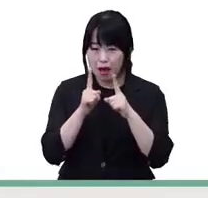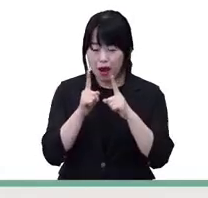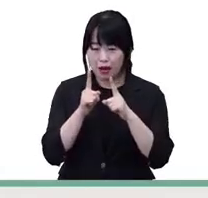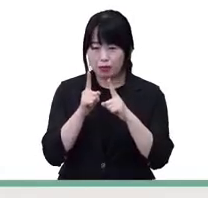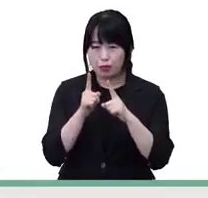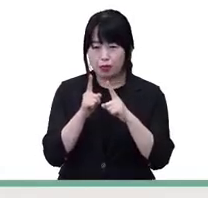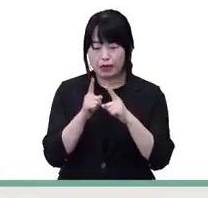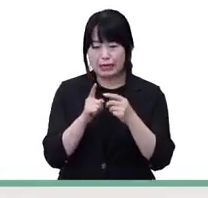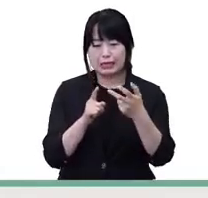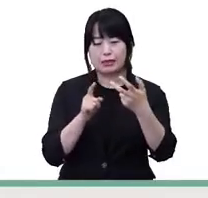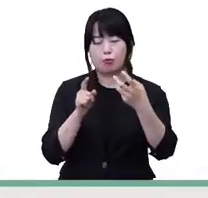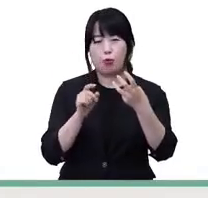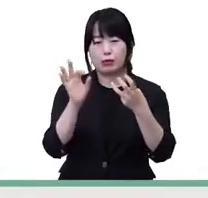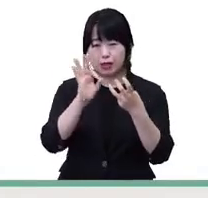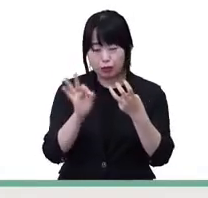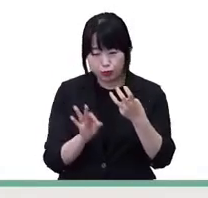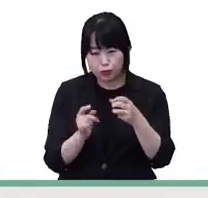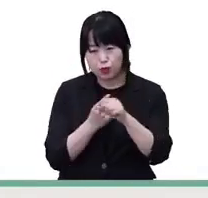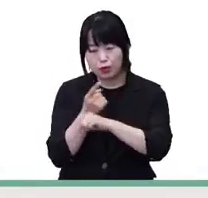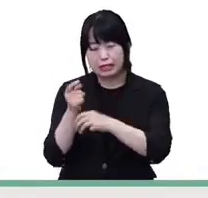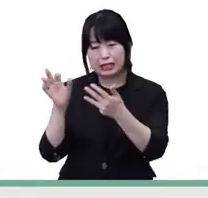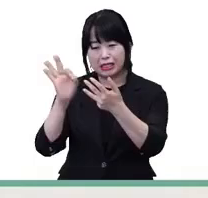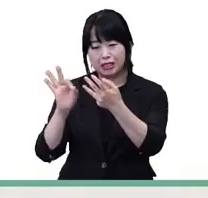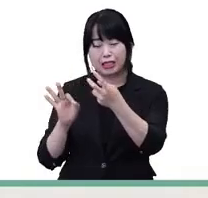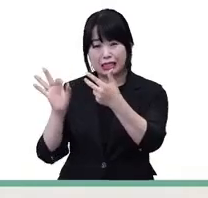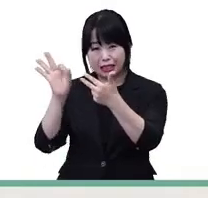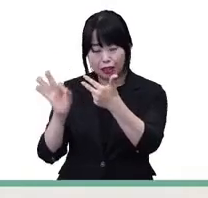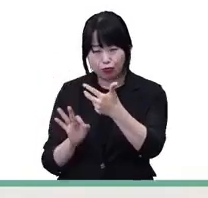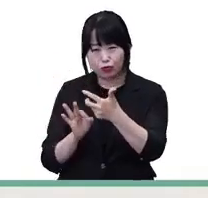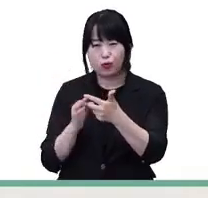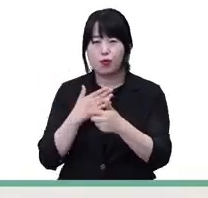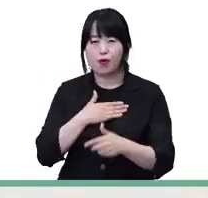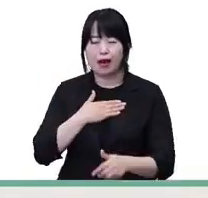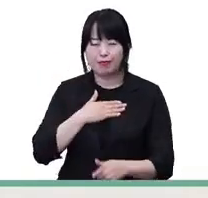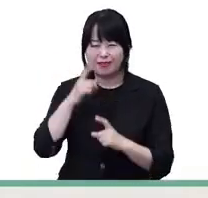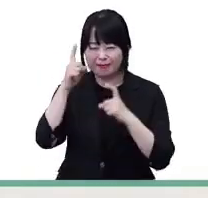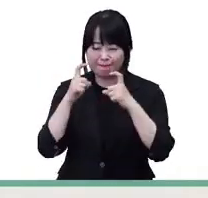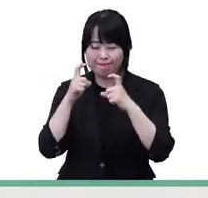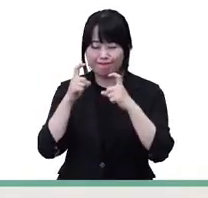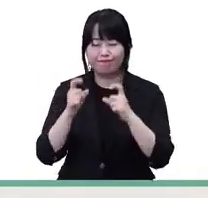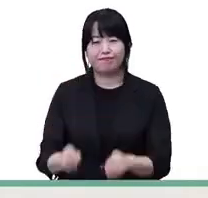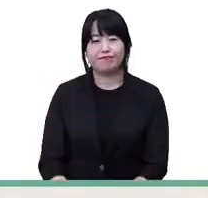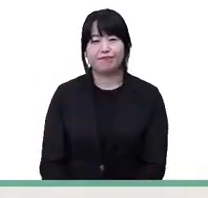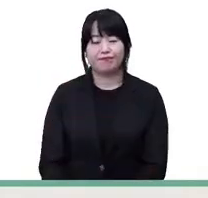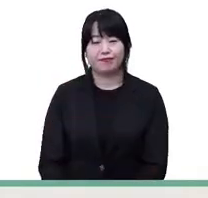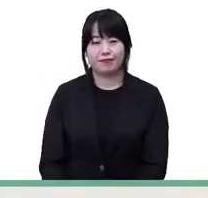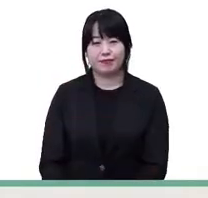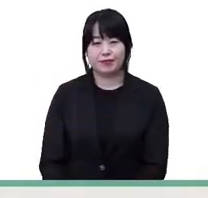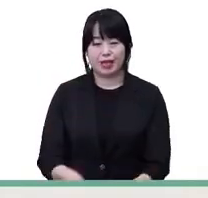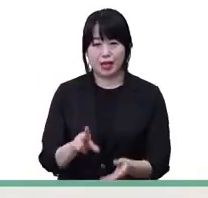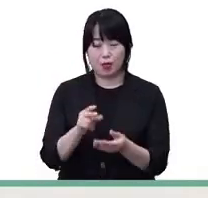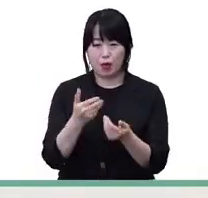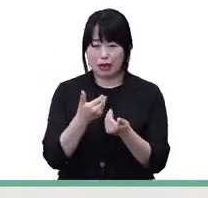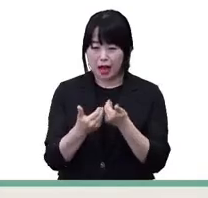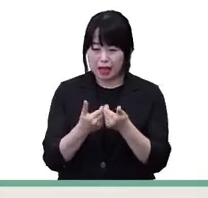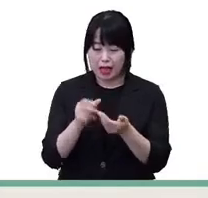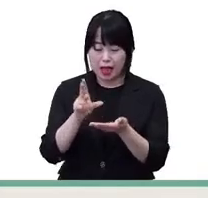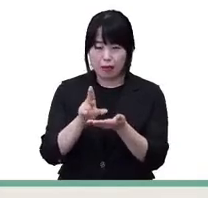비언어적인 의사소통에 신경을 많이 써주시면 좋을 것 같습니다. 그래서 이 갈등 해결하는 데 필요한